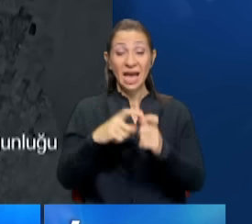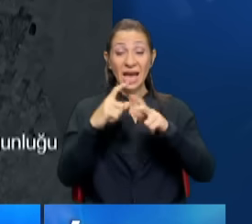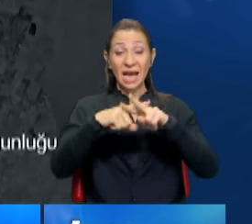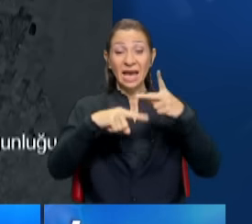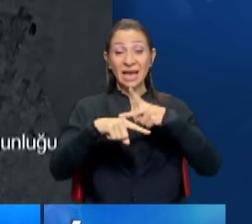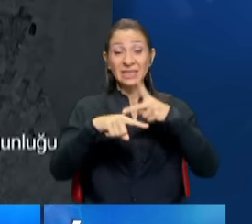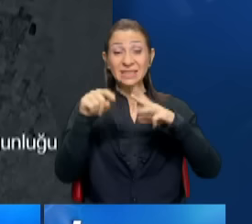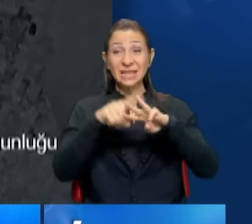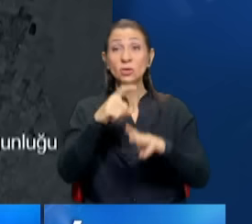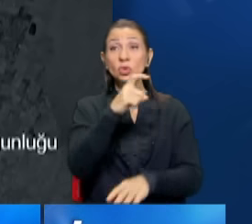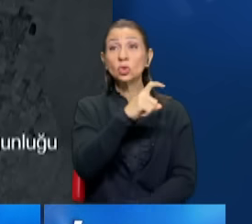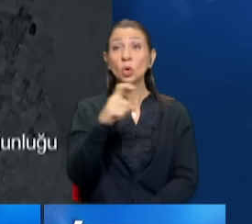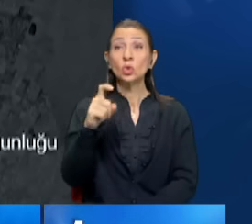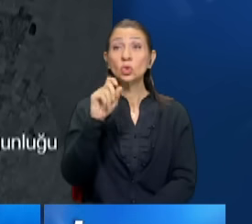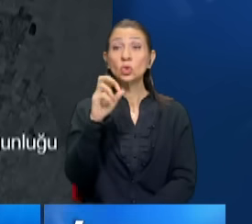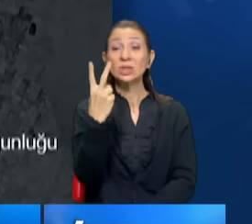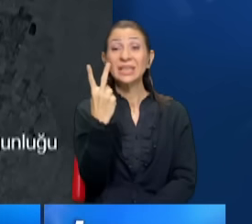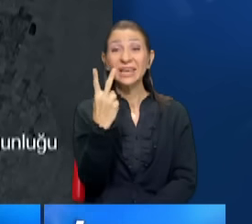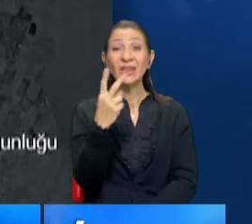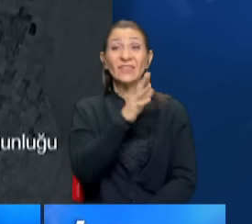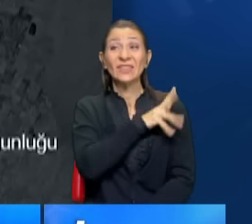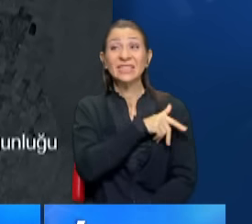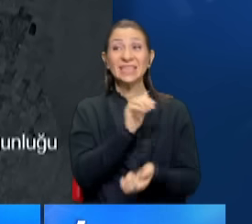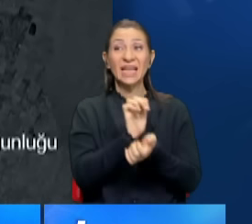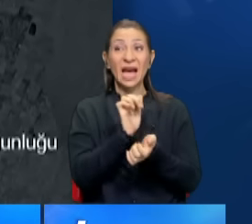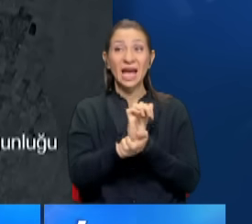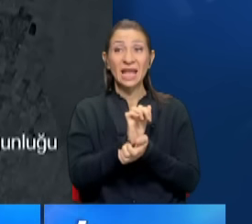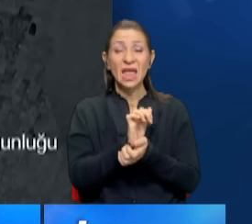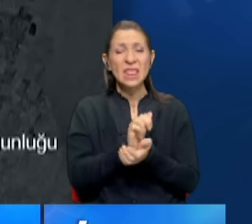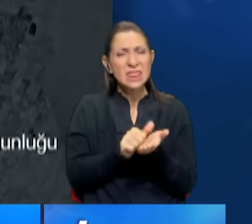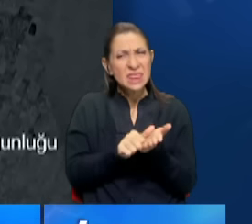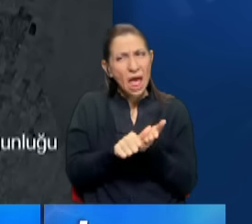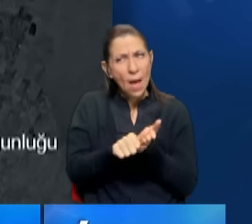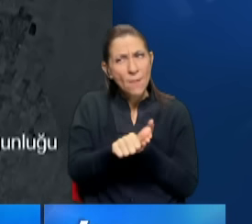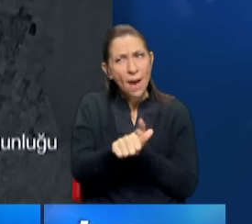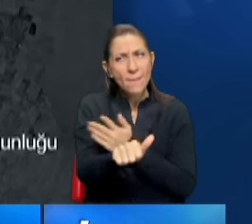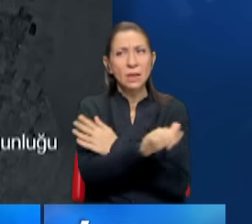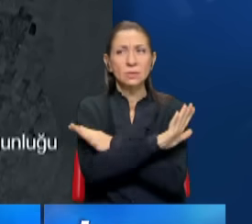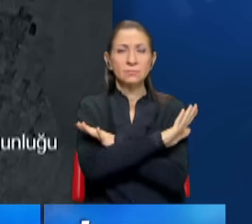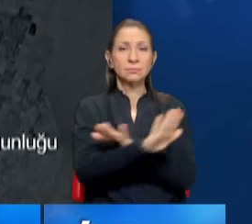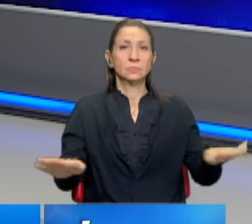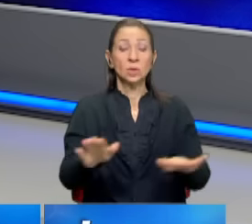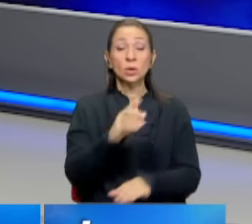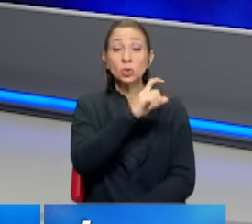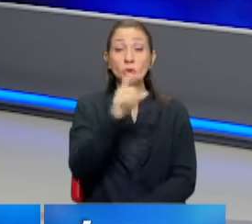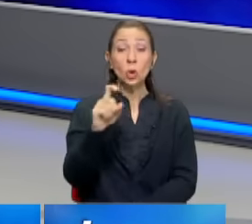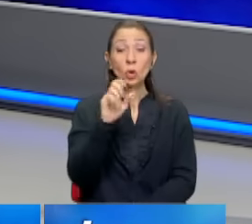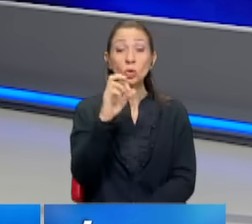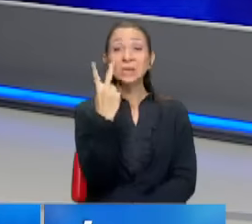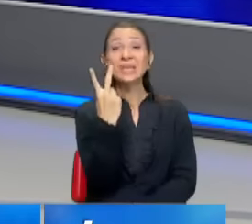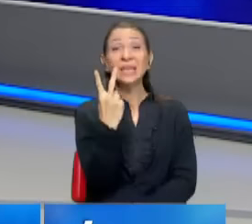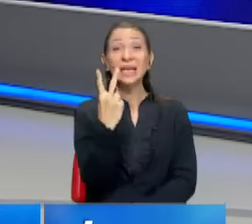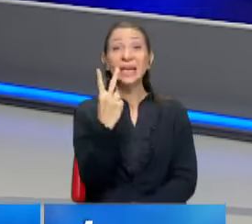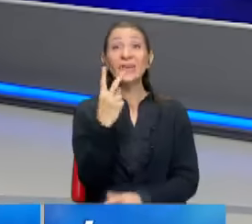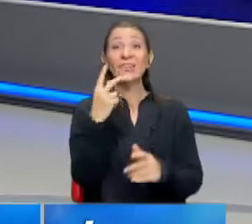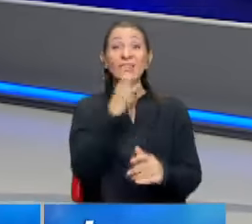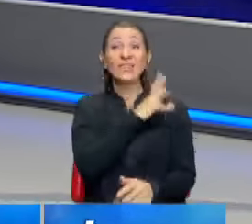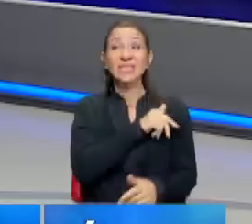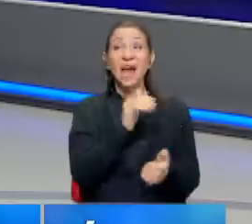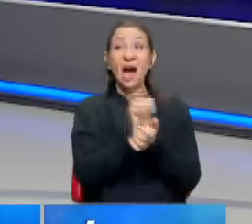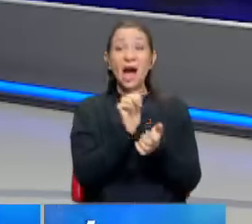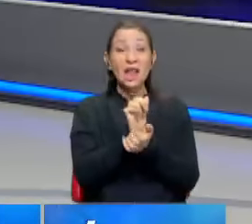Gazze'de 902 Filistinli aileyi tamamen yok etti. 902 Filistinli ailenin